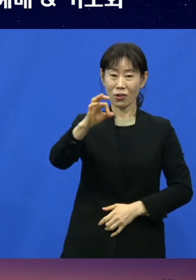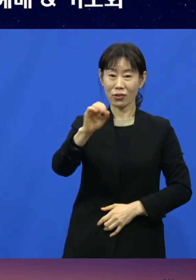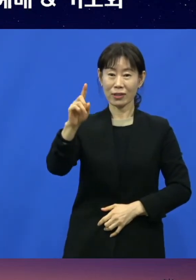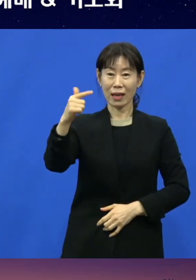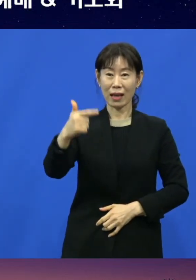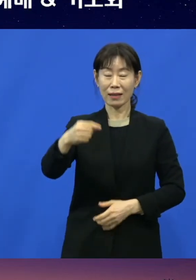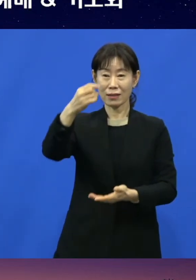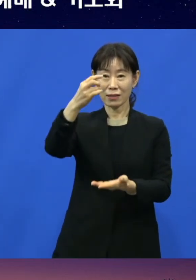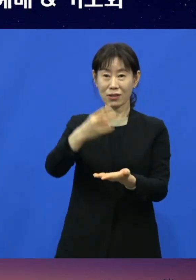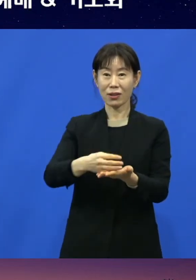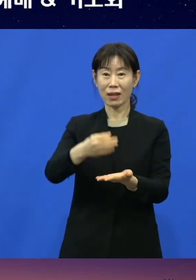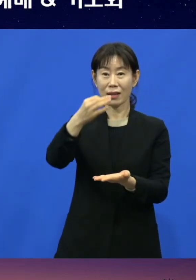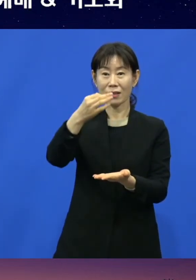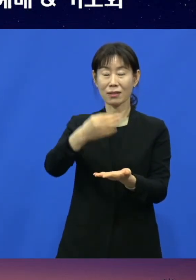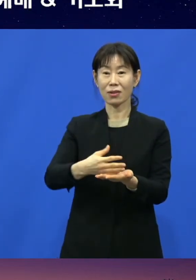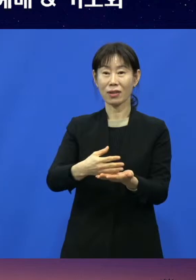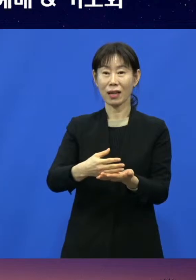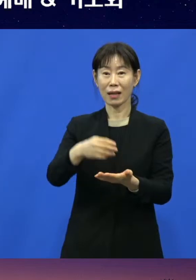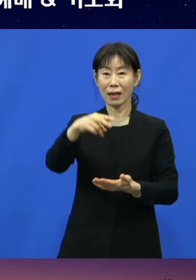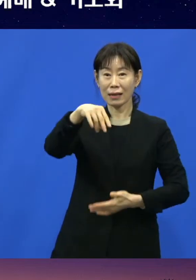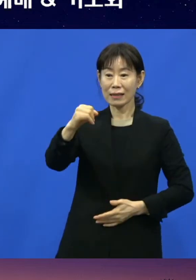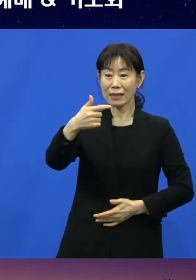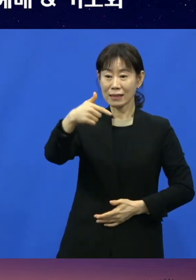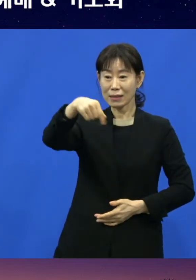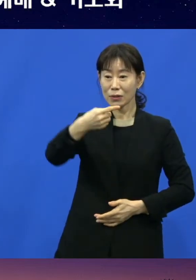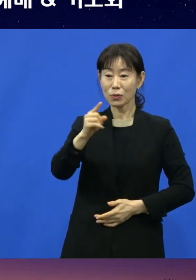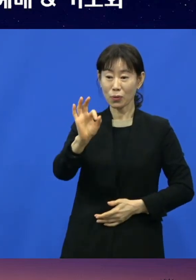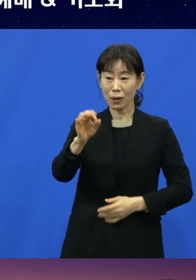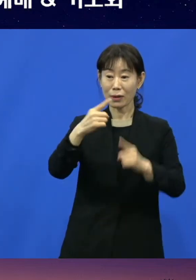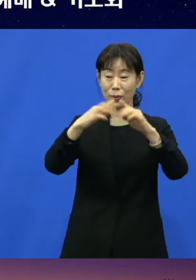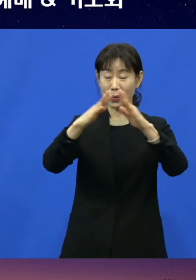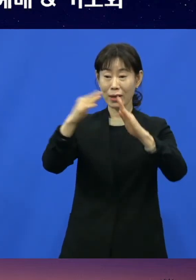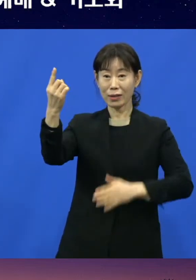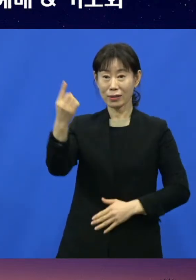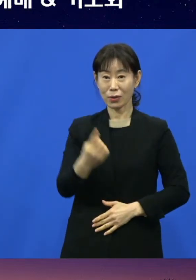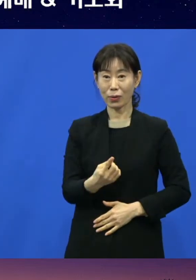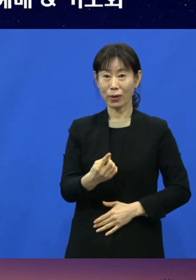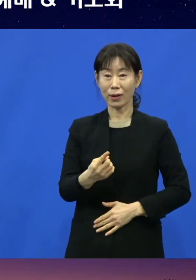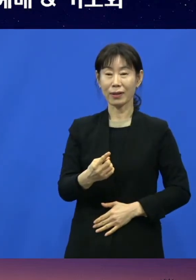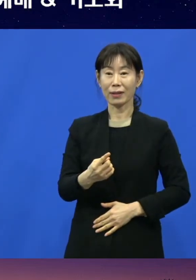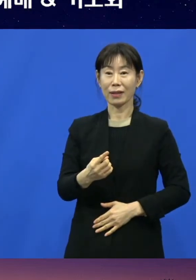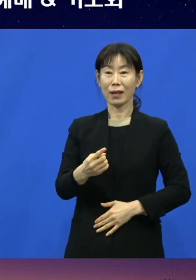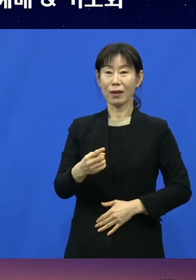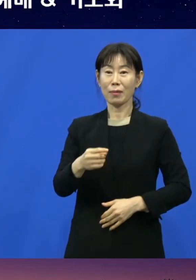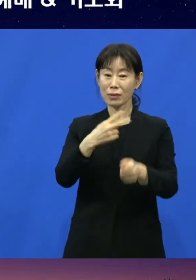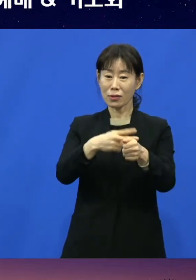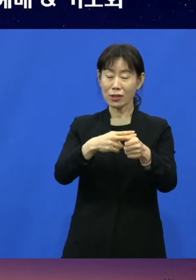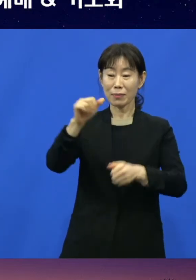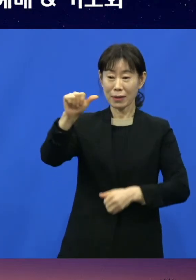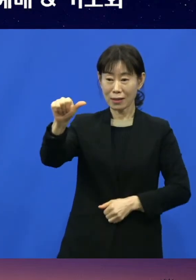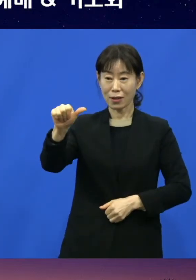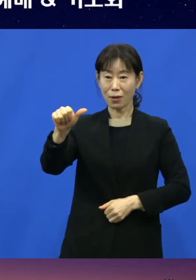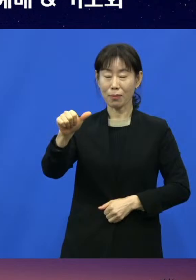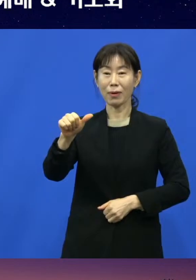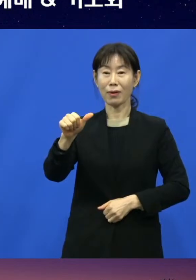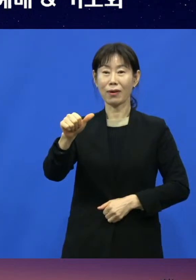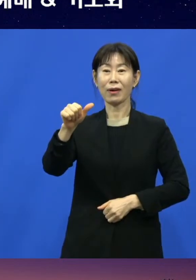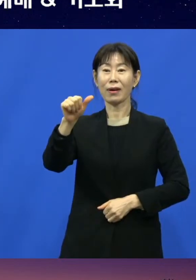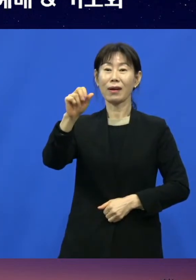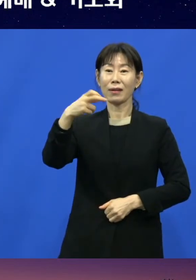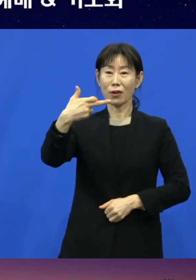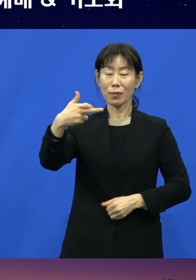천안의 신광교회 최재한 부목사님 외 교사 5분, 중고등부 17명, 23명이 왔네요.